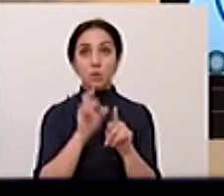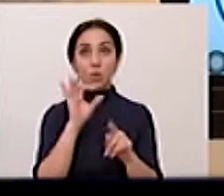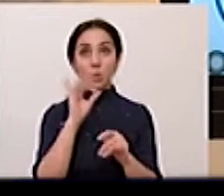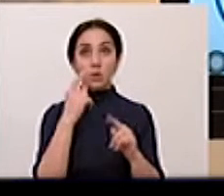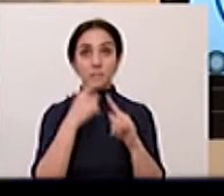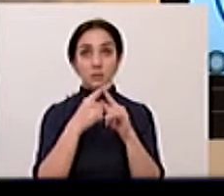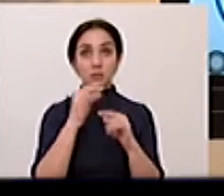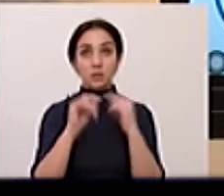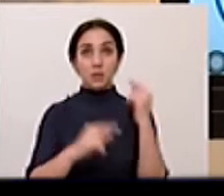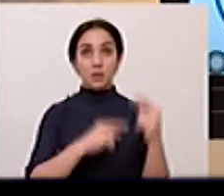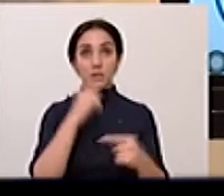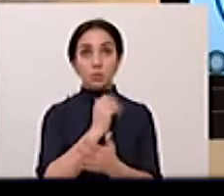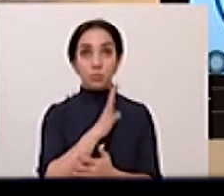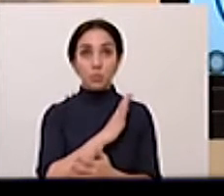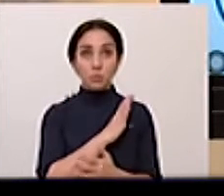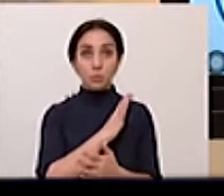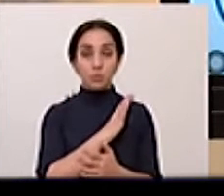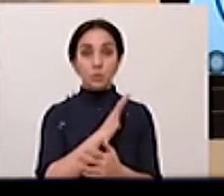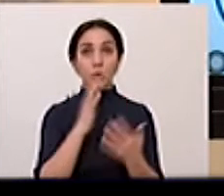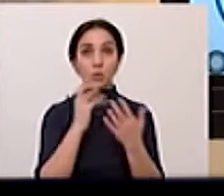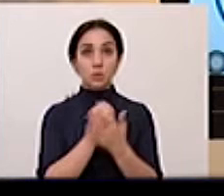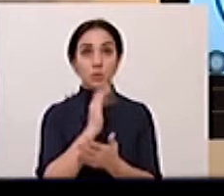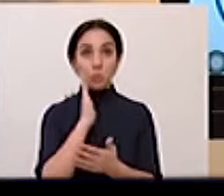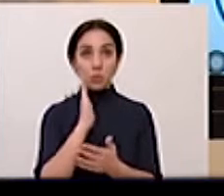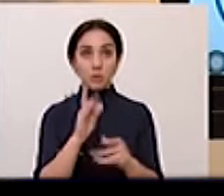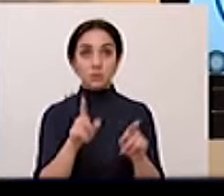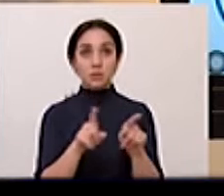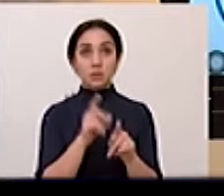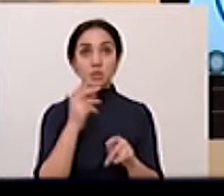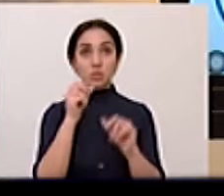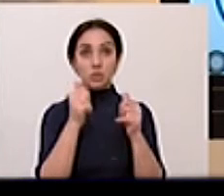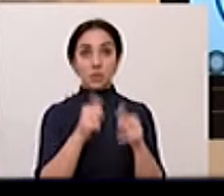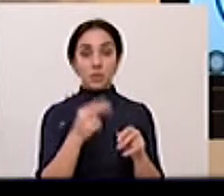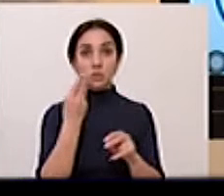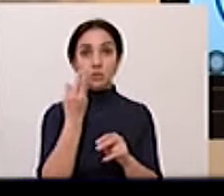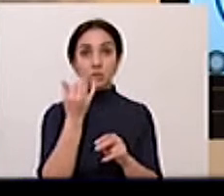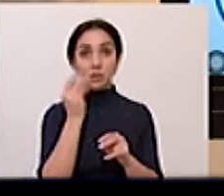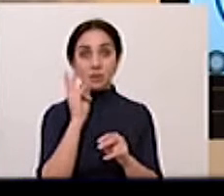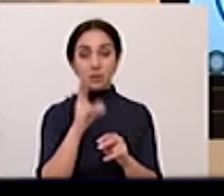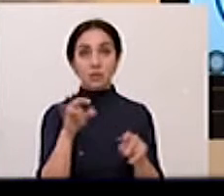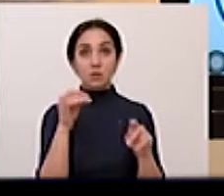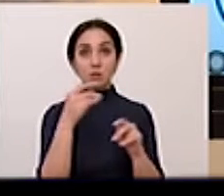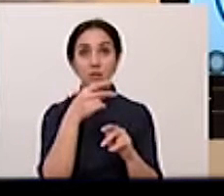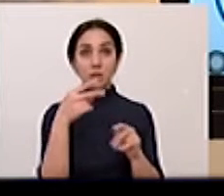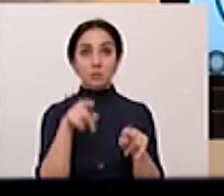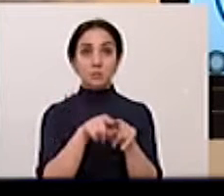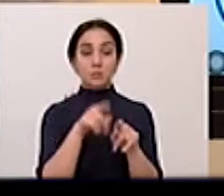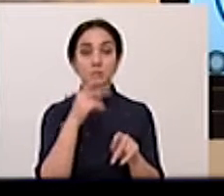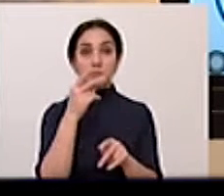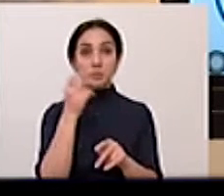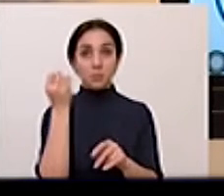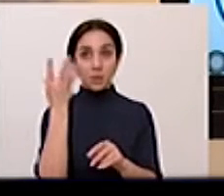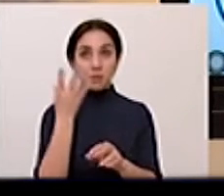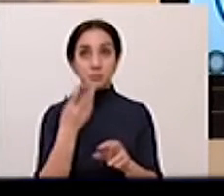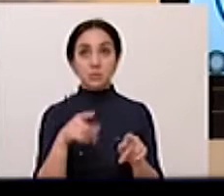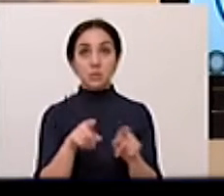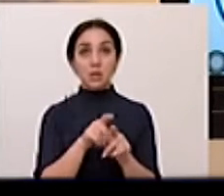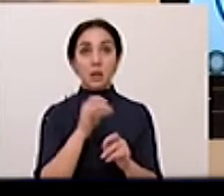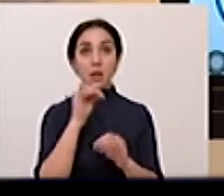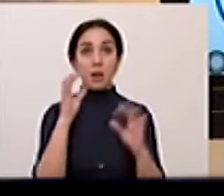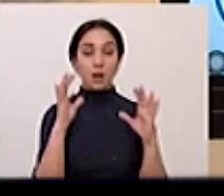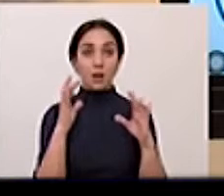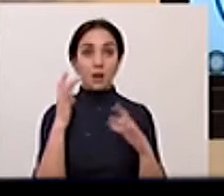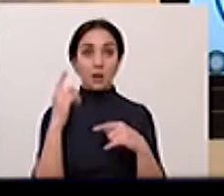OX o'qi atrofida aylantirishdan hosil bo'ladigan shakl sharning yarmiga tengligini bilamiz. Demak,